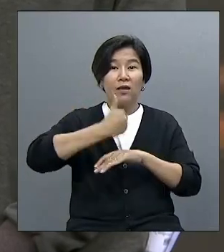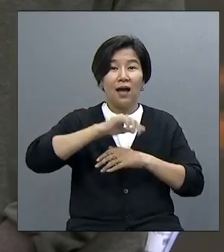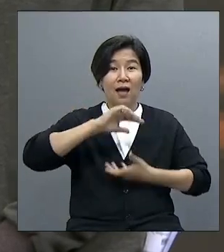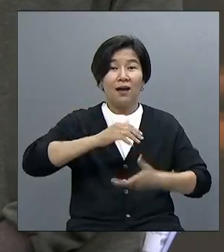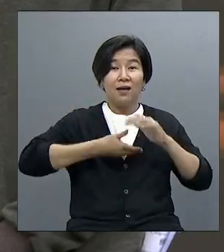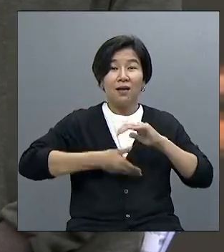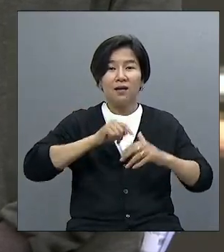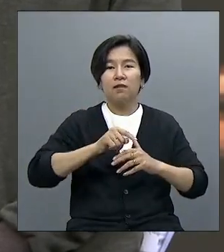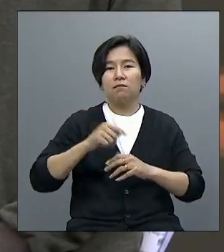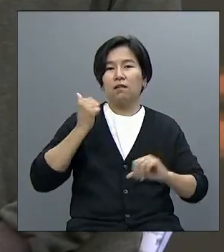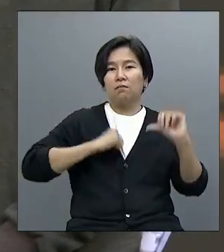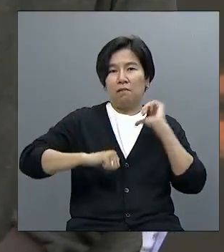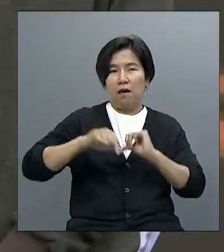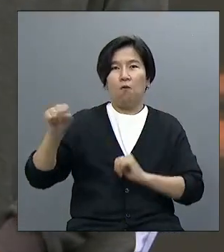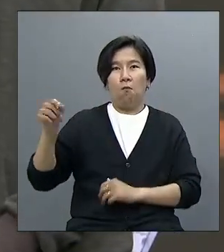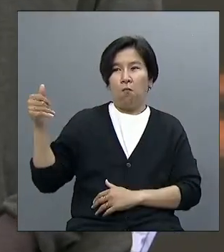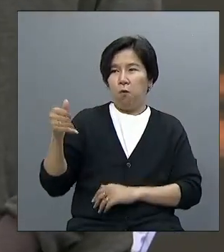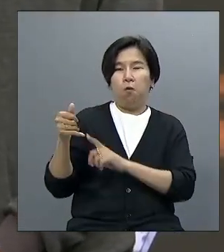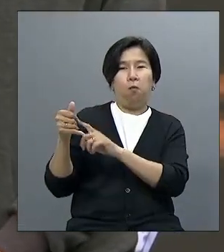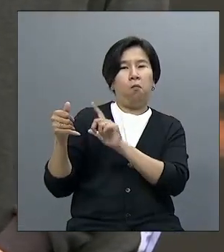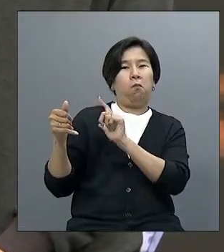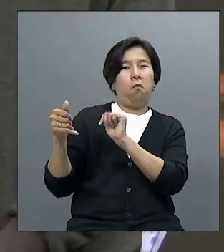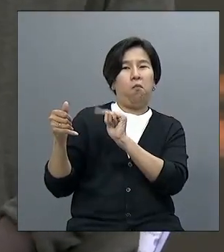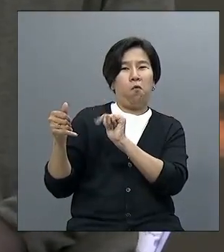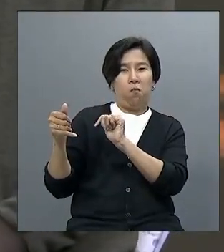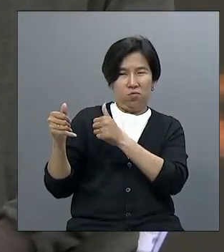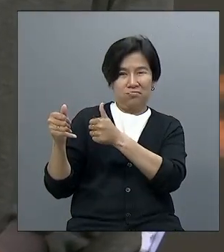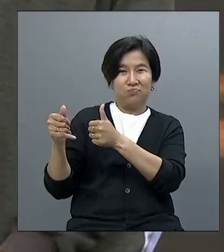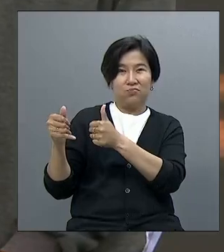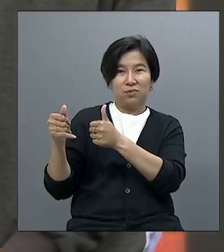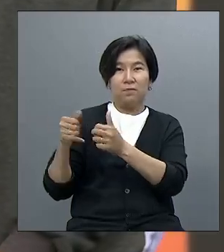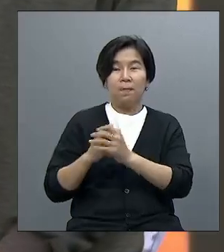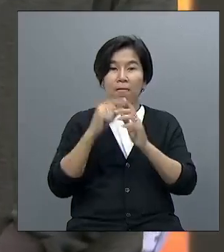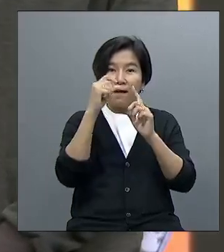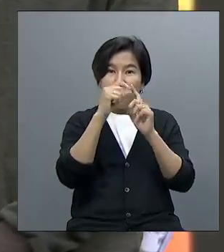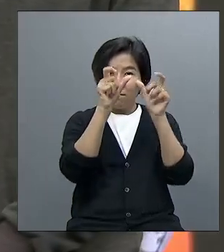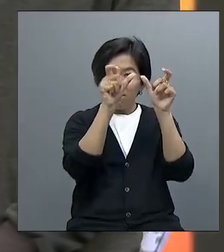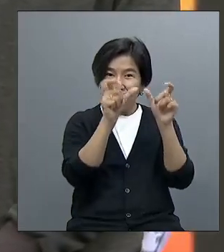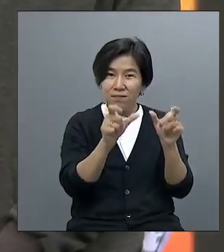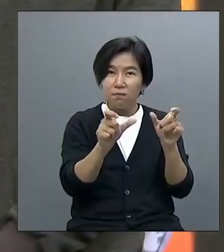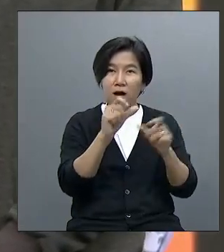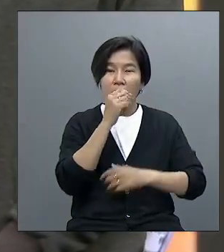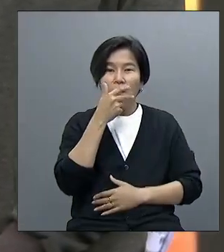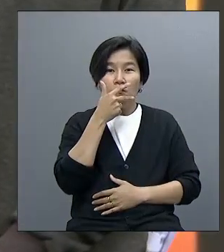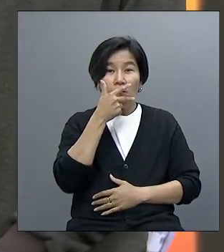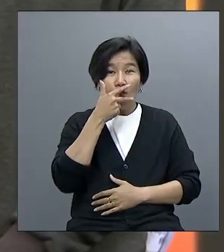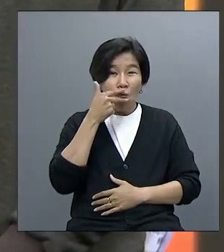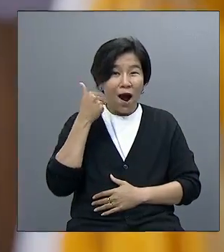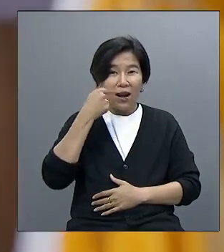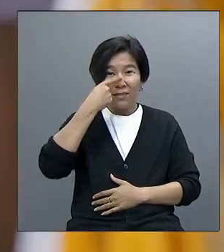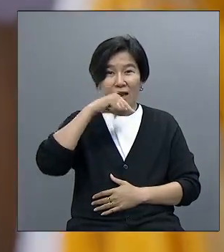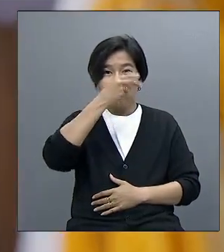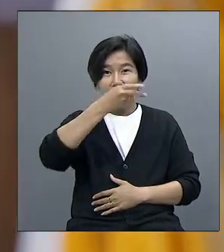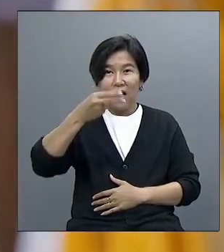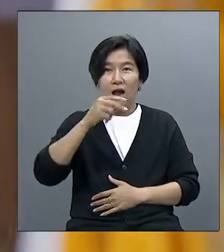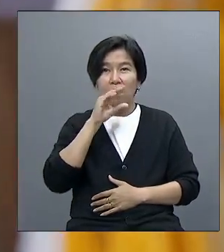เป็นไงบ้าง เล่นได้ก็แบบไม่แพ้คือจริงๆแล้วการเล่นสักวาเนี่ยต้องบอกว่าเป็นพวกอีลีทในสมัยนั้นเล่นเป็นคนที่มีการศึ